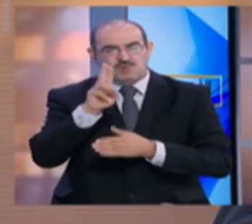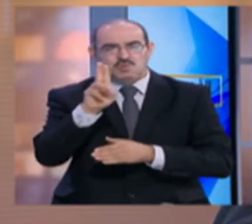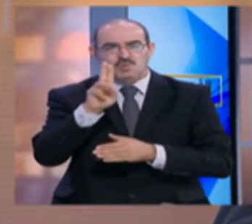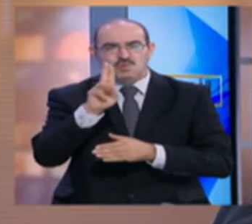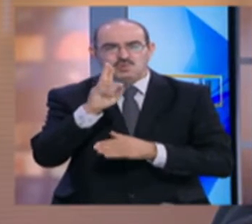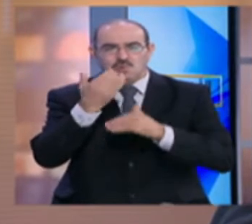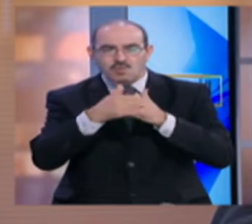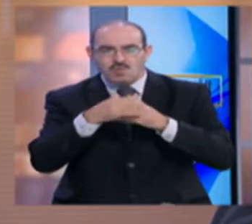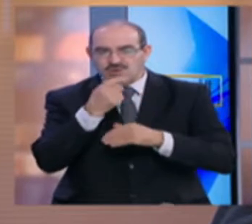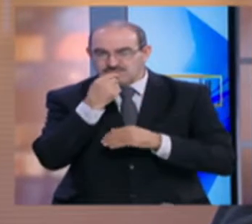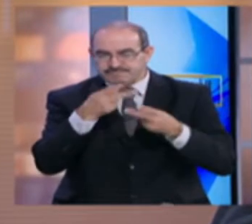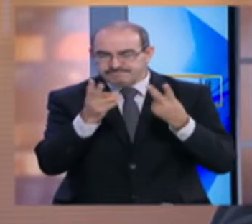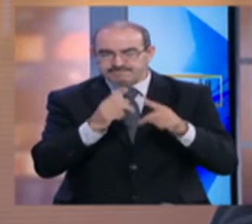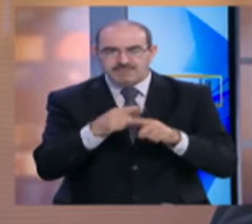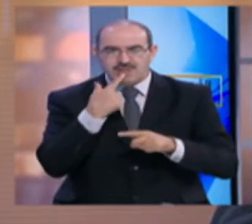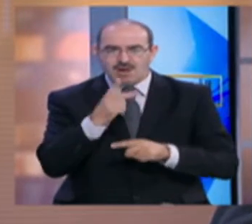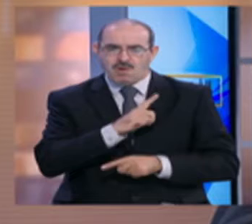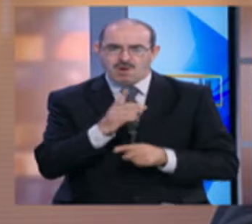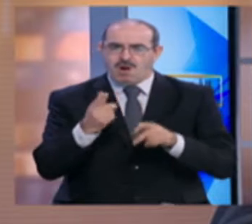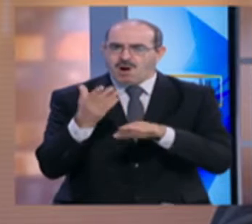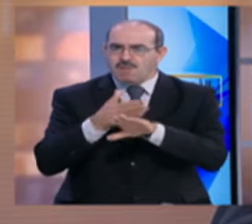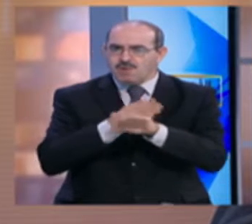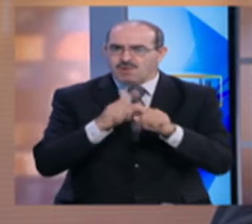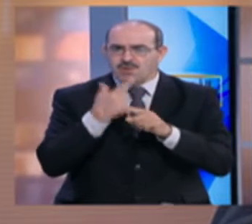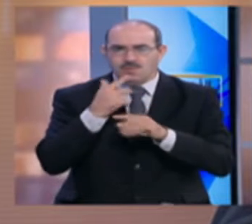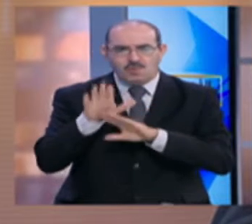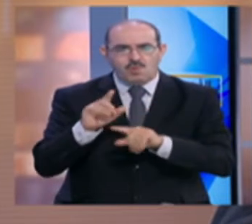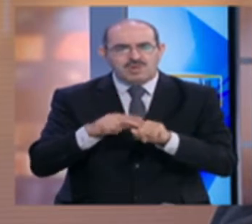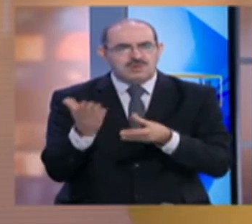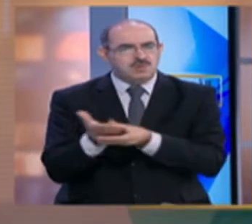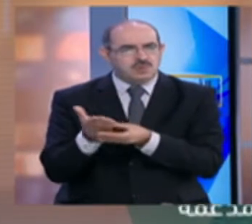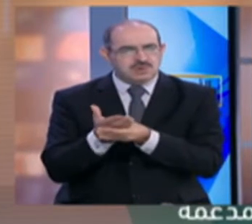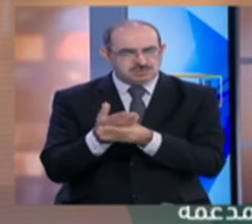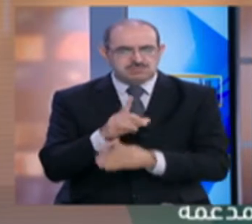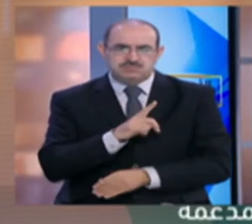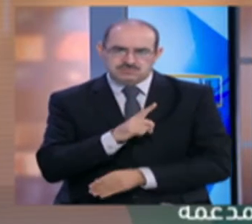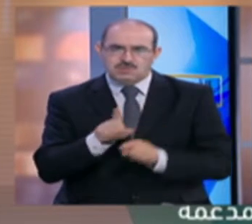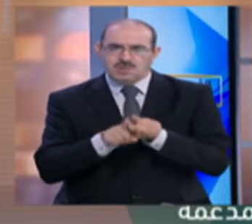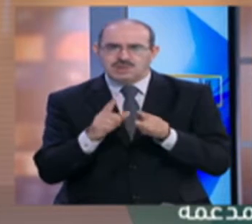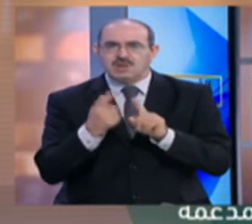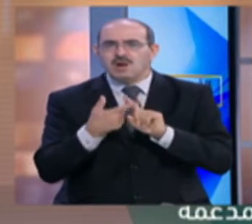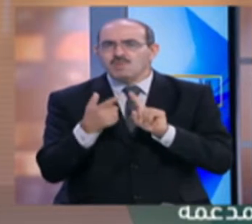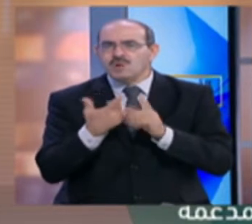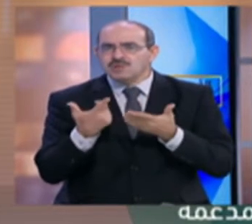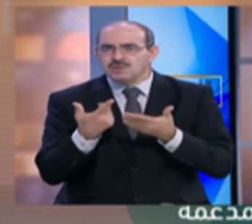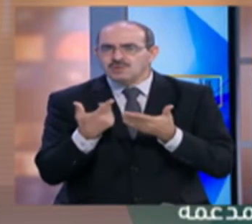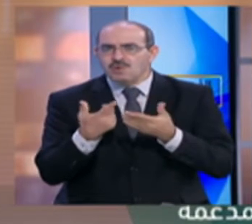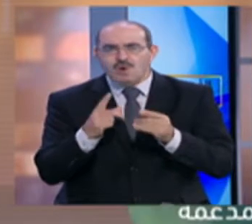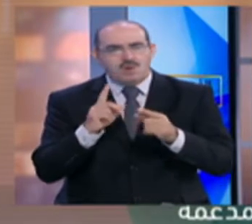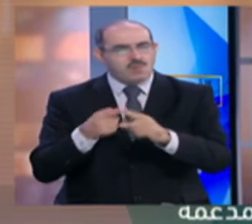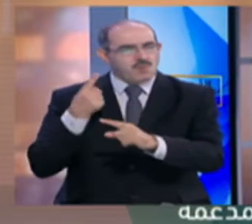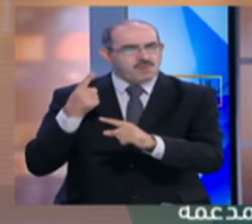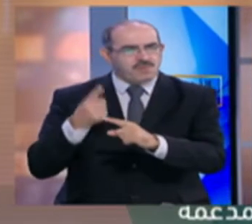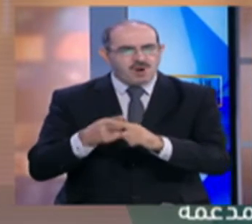هذه المادة، واحنا كنقابة الملف تحد فئة لأول